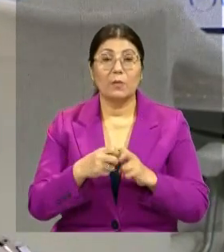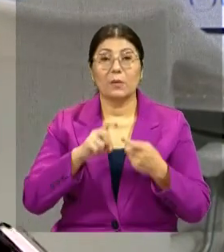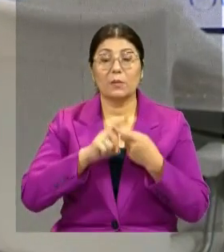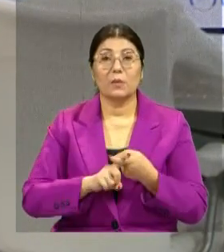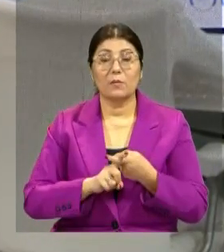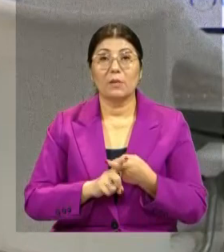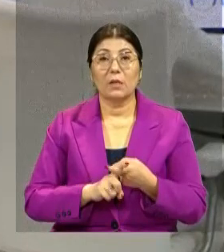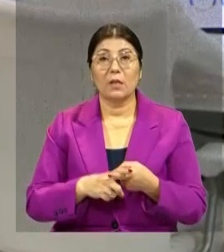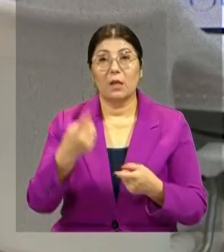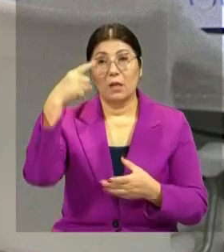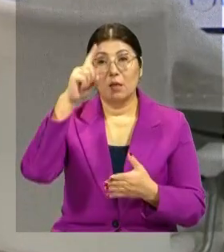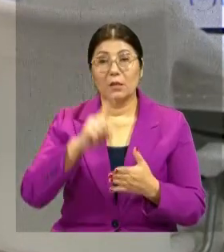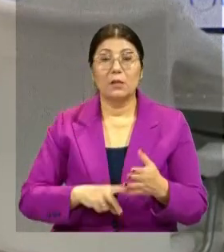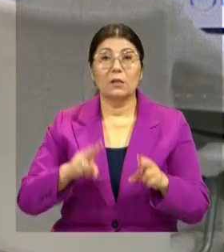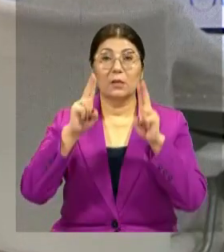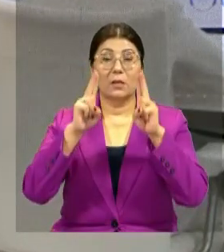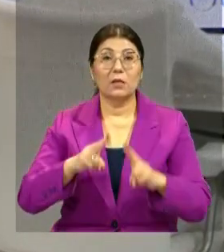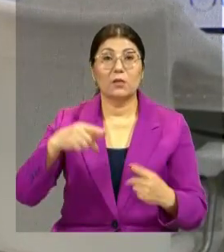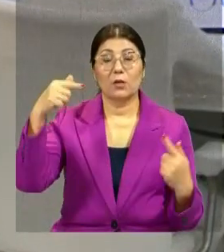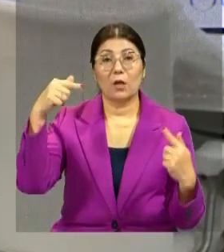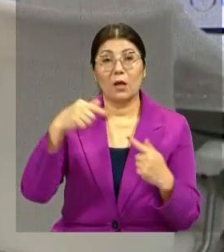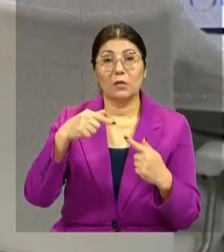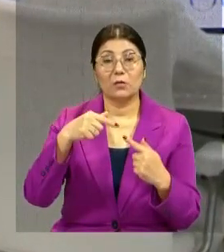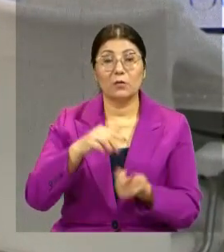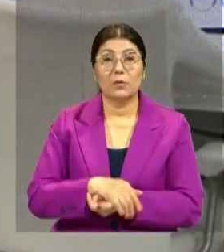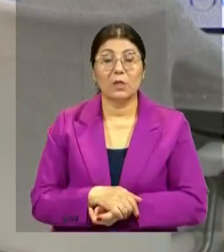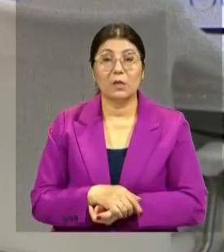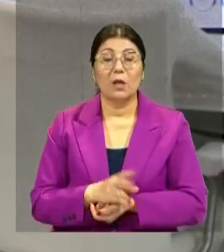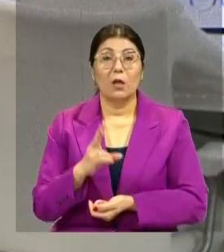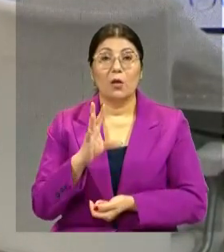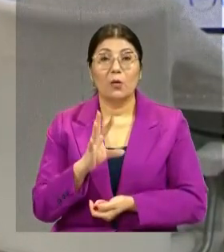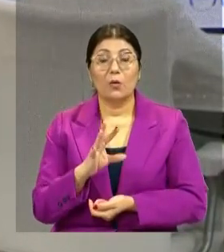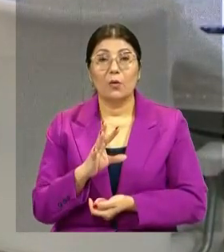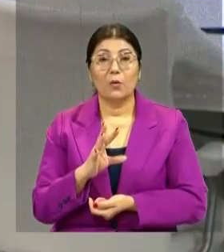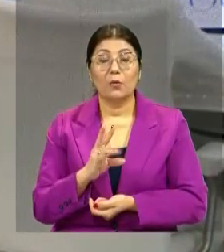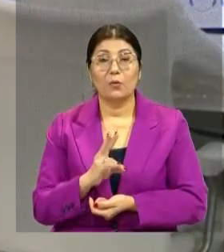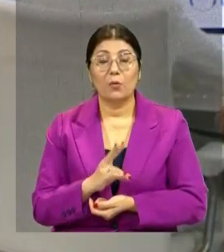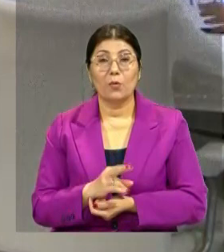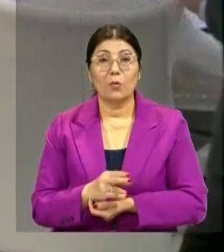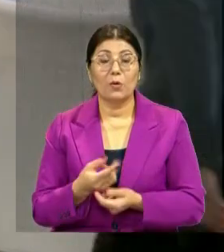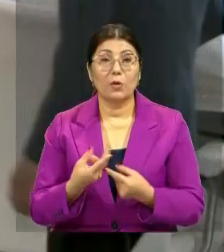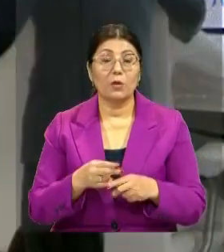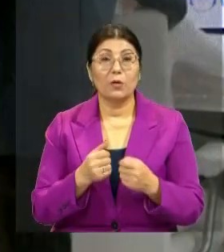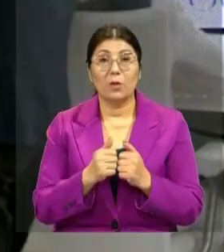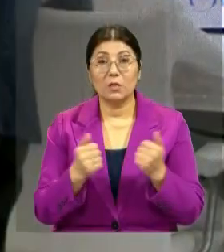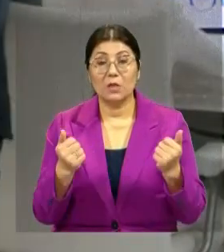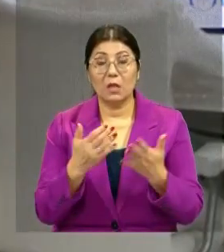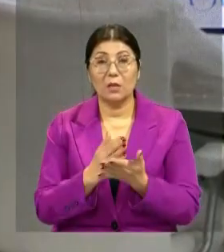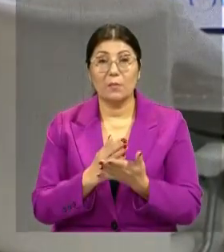дінді дәстүрге қарсы қойып жатады. Сондықтан дәстүрімізді, дінді ажыратып, ара-жігін